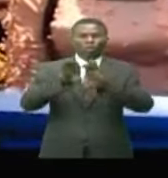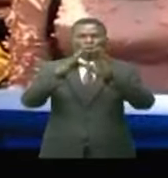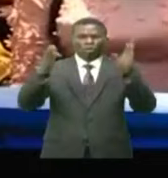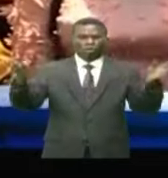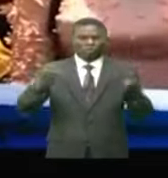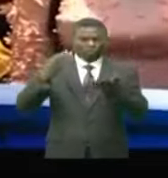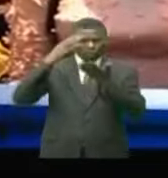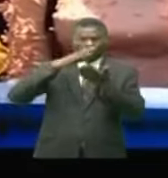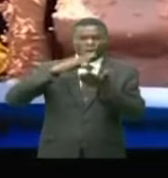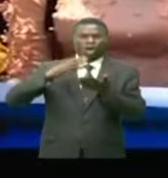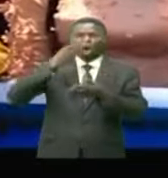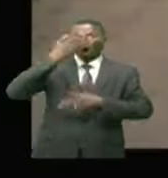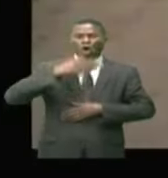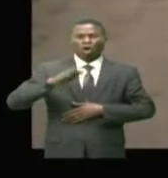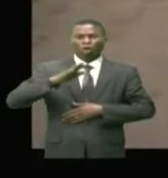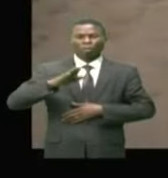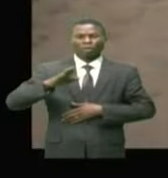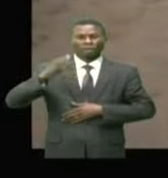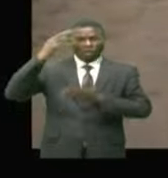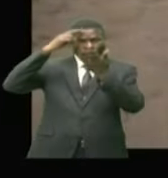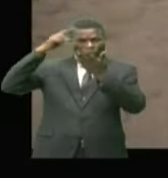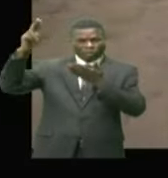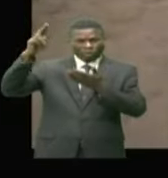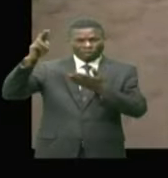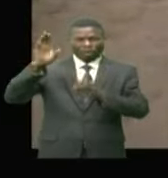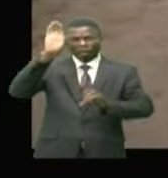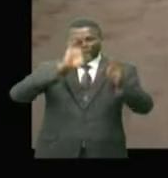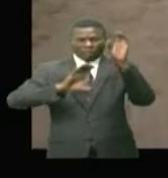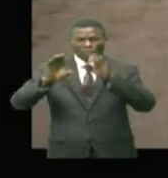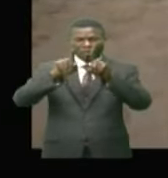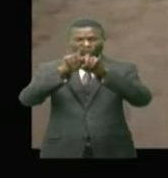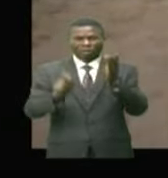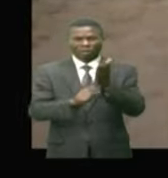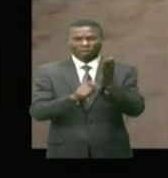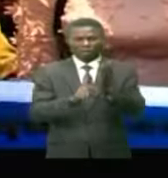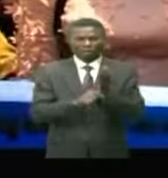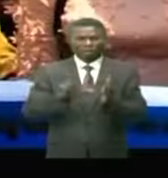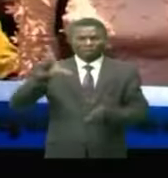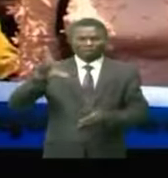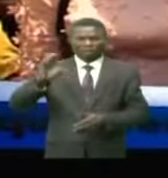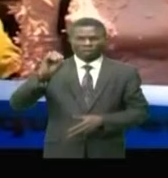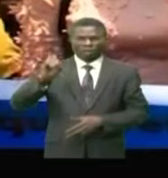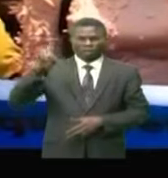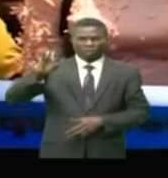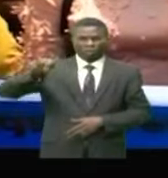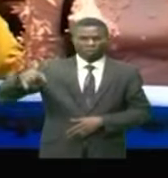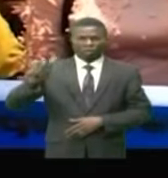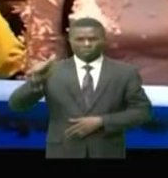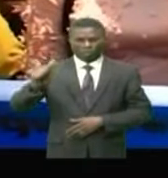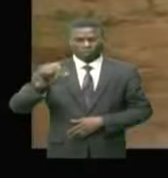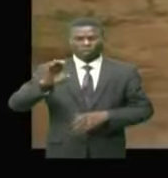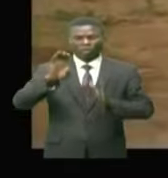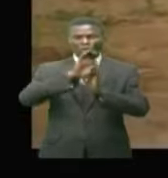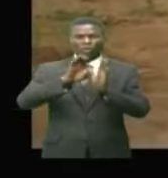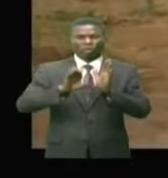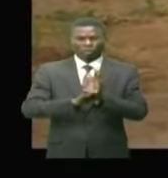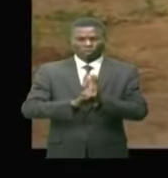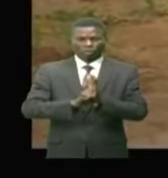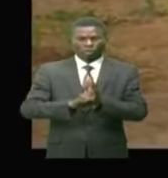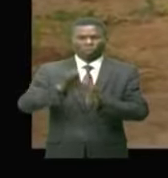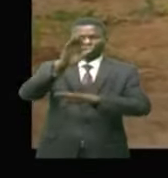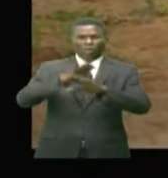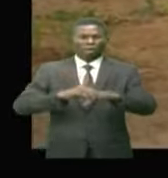cliniques universitaires de l'Université des sciences et des technologies de l'Odja, condition édictée par son